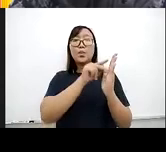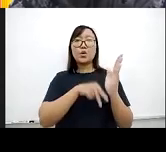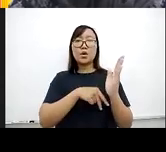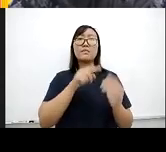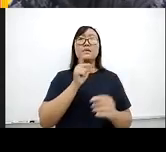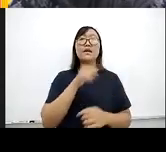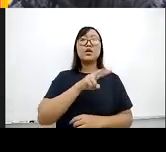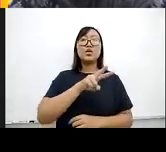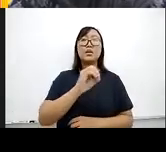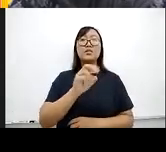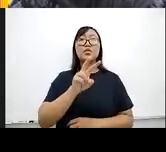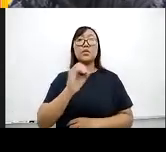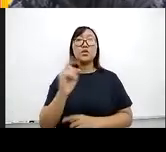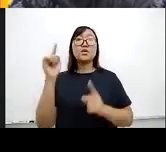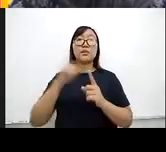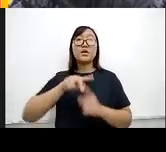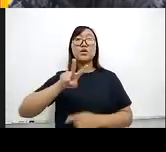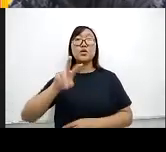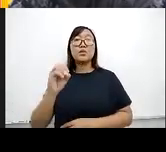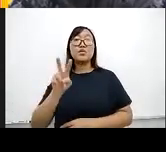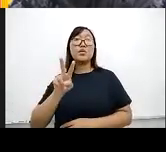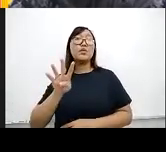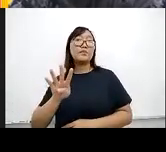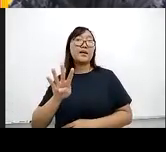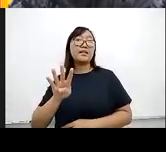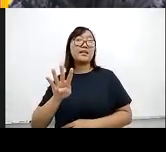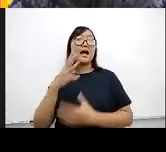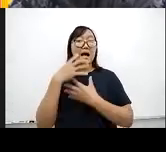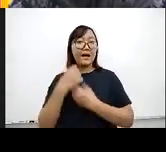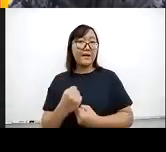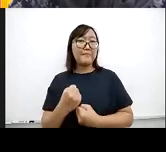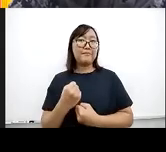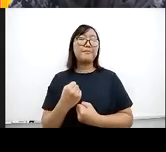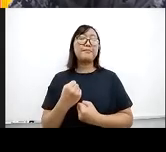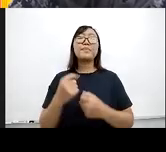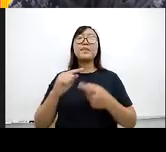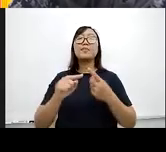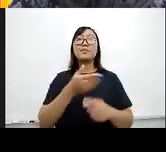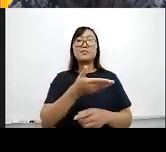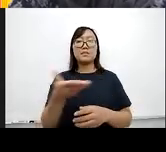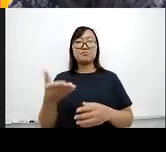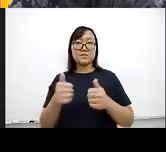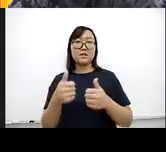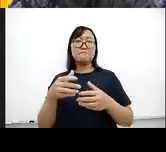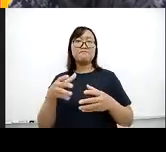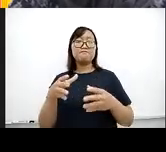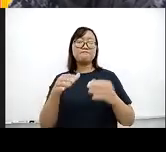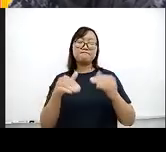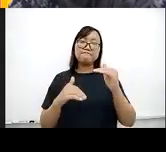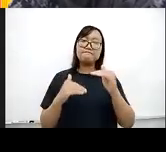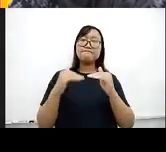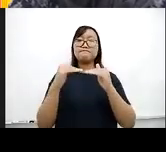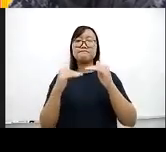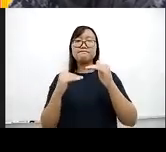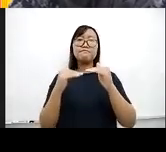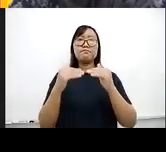22002-4 harapannya juga teman-teman bisa membisa menyesuaikannya artinya Apakah itu dari